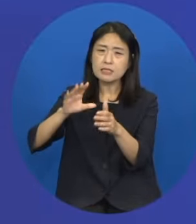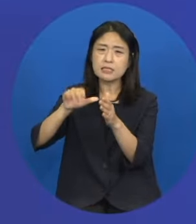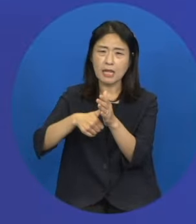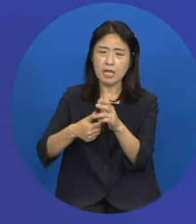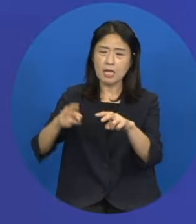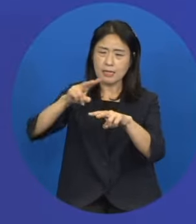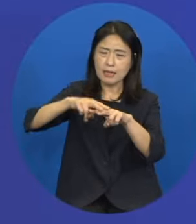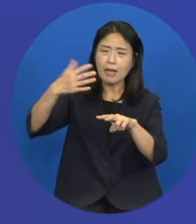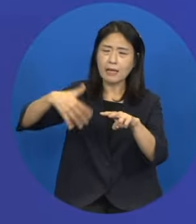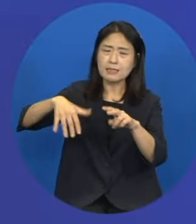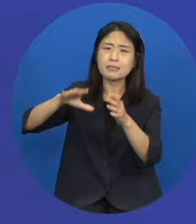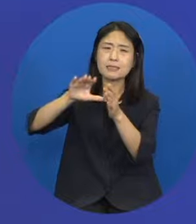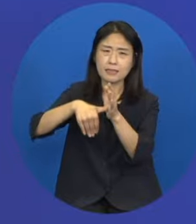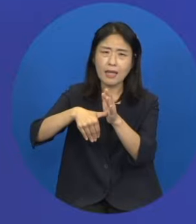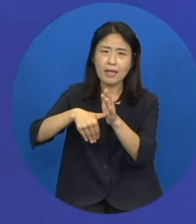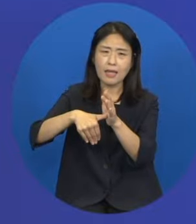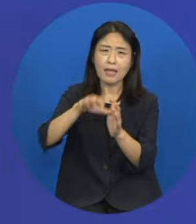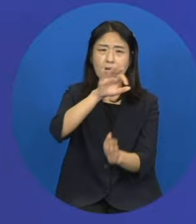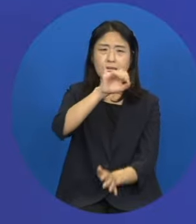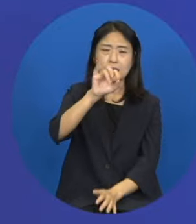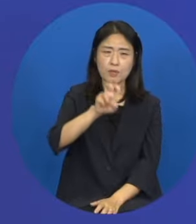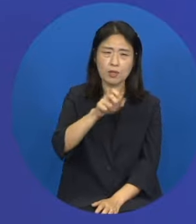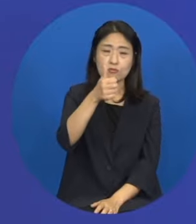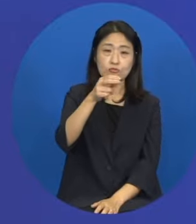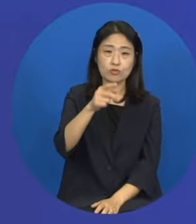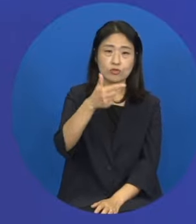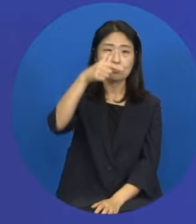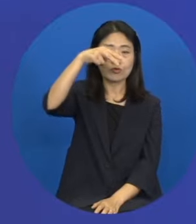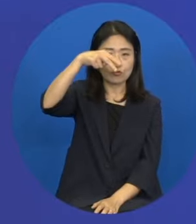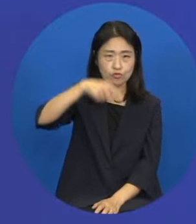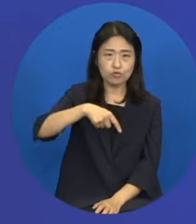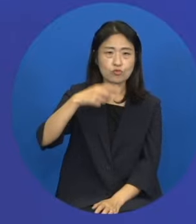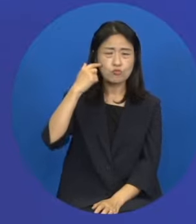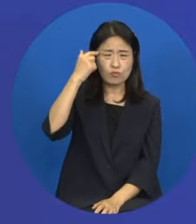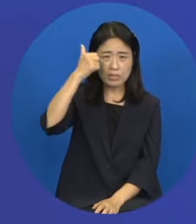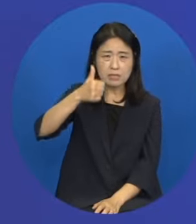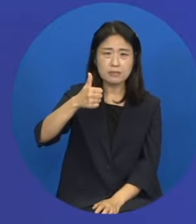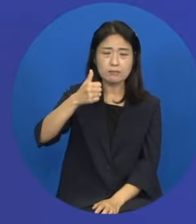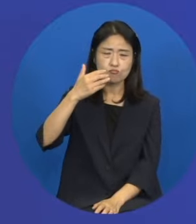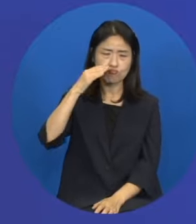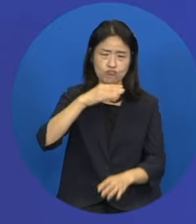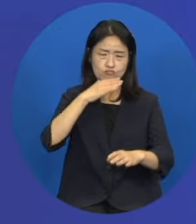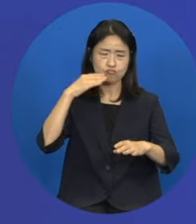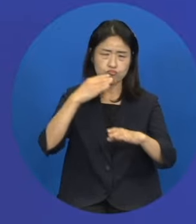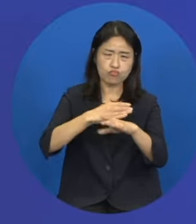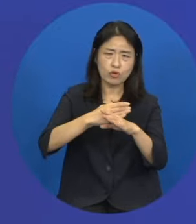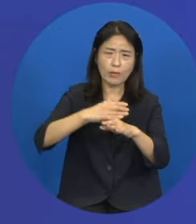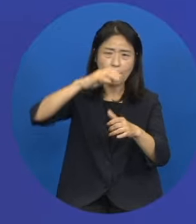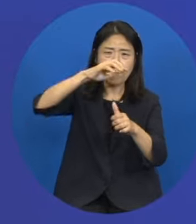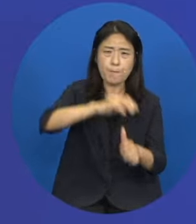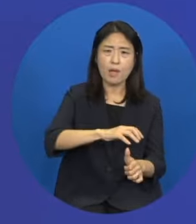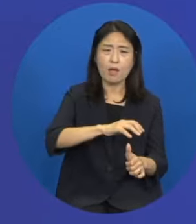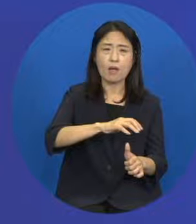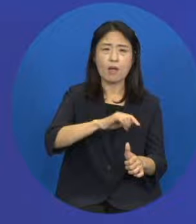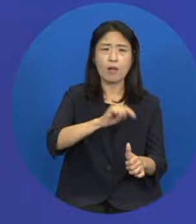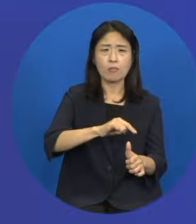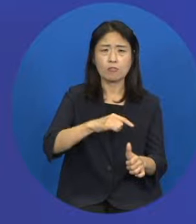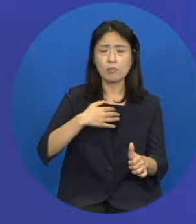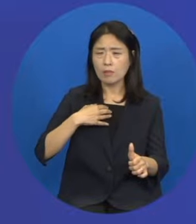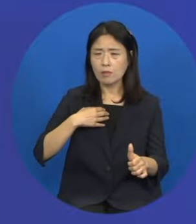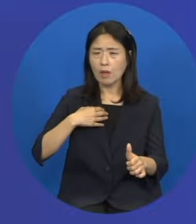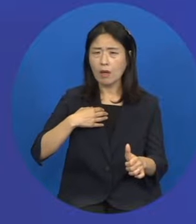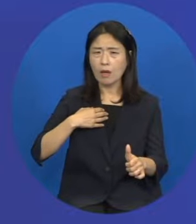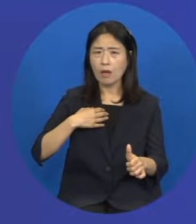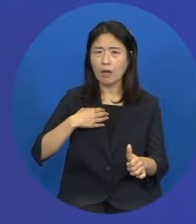했는데 임현수 목사님 북한에 억류가 되신 거예요. 앞이 캄캄하더래요. 아, 내가 이제 아직 담임이 된 것도